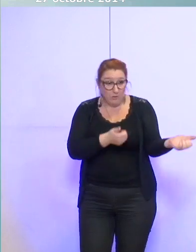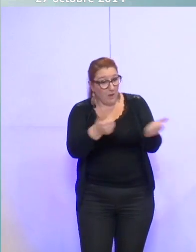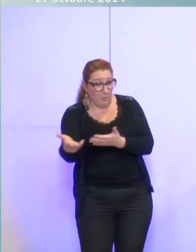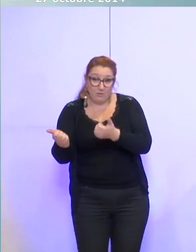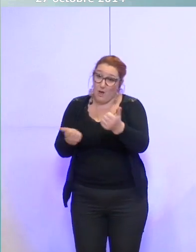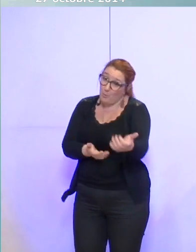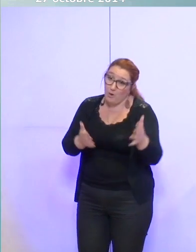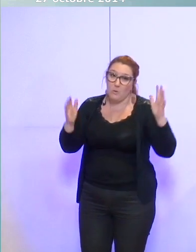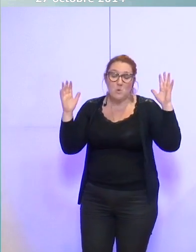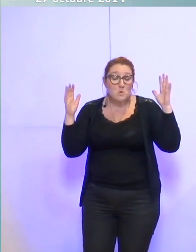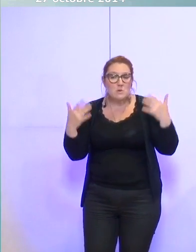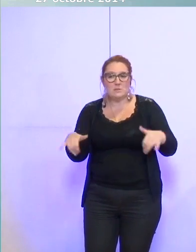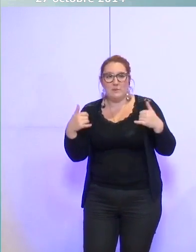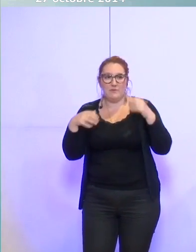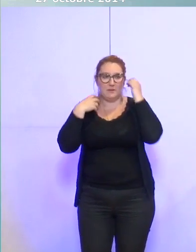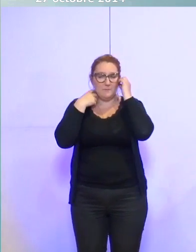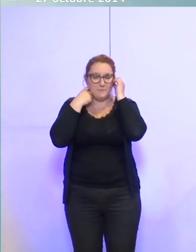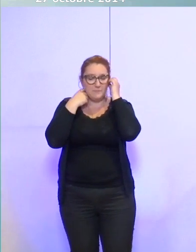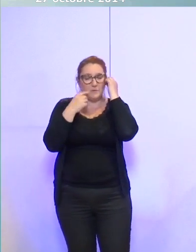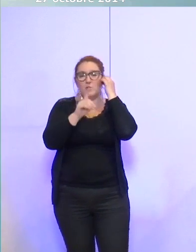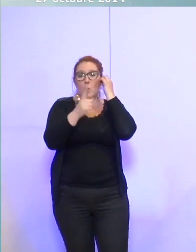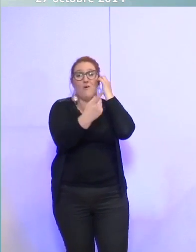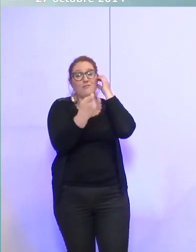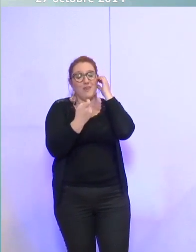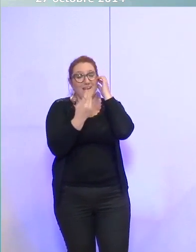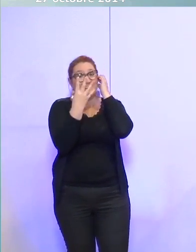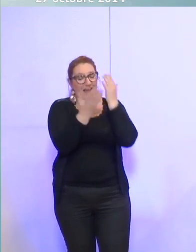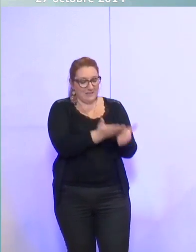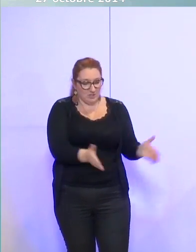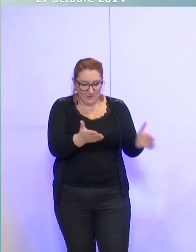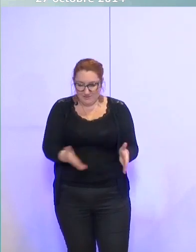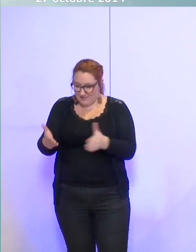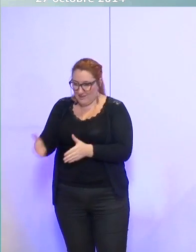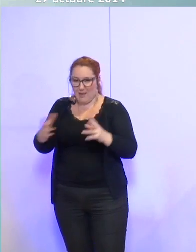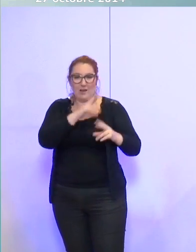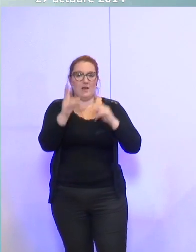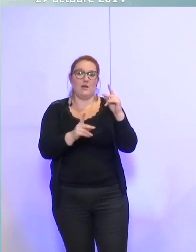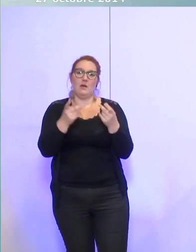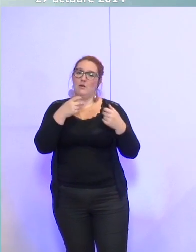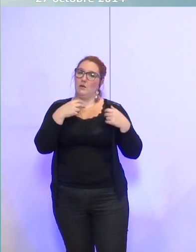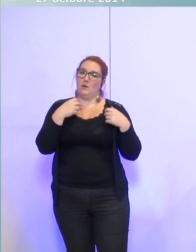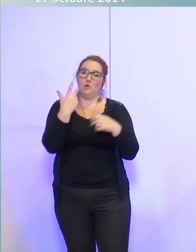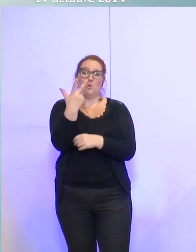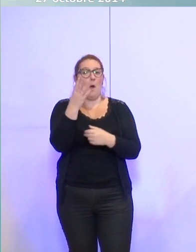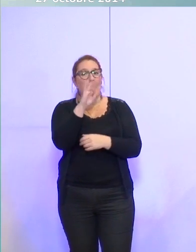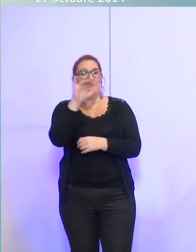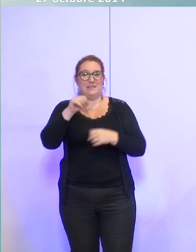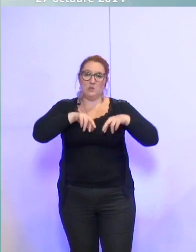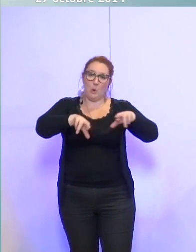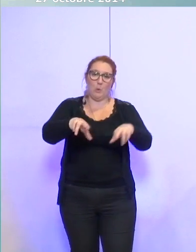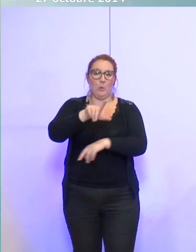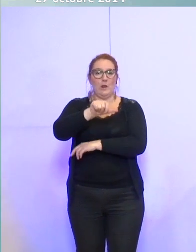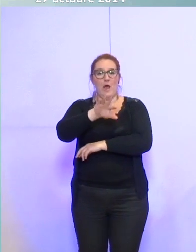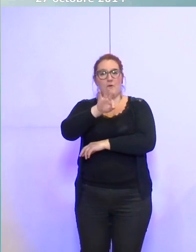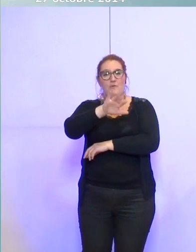Non, ça vient, de 4 jardinières au 3 bis rue Lafayette. Un peu de sérieux. S'il n'y a pas d'autres prises